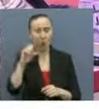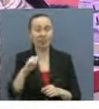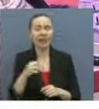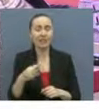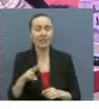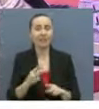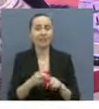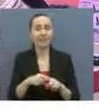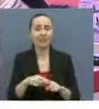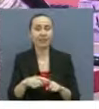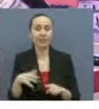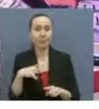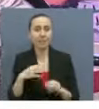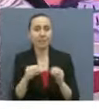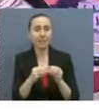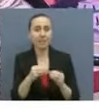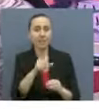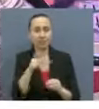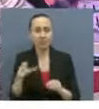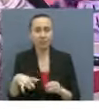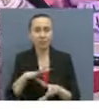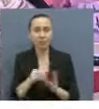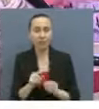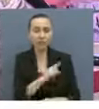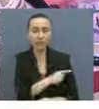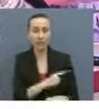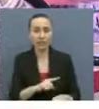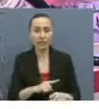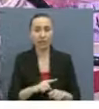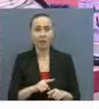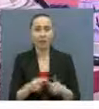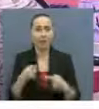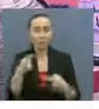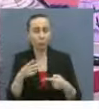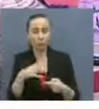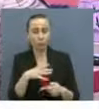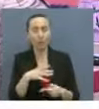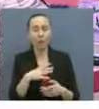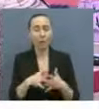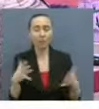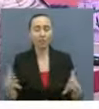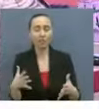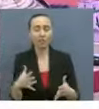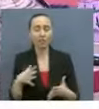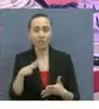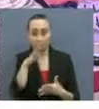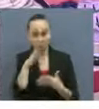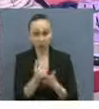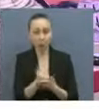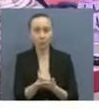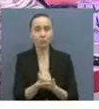Вот у нас было таких крепких 10 ребят. То есть конкуренция была очень большая. Залог успеха – это, конечно,